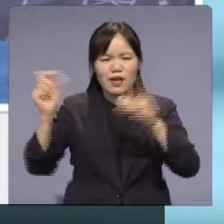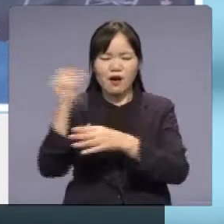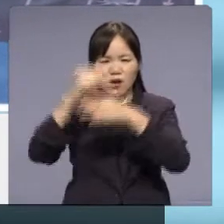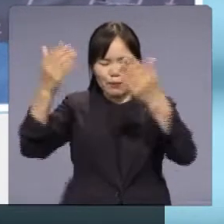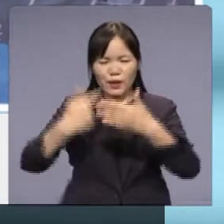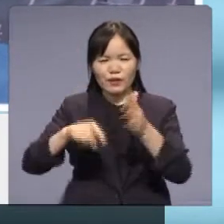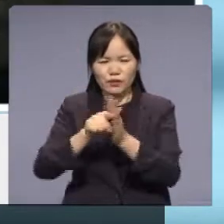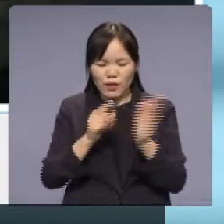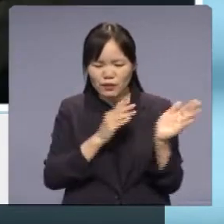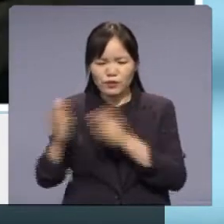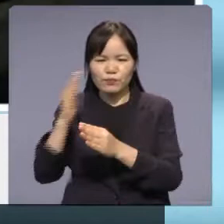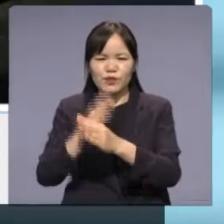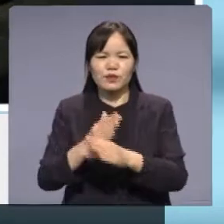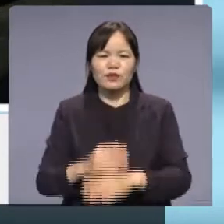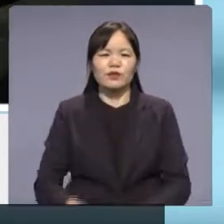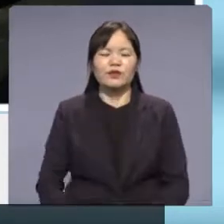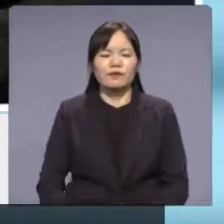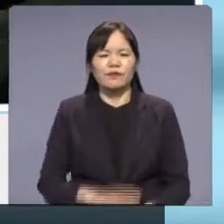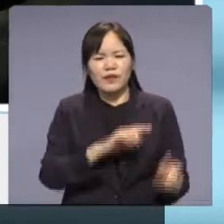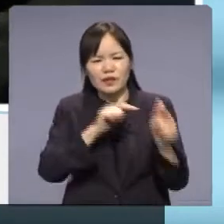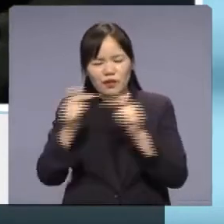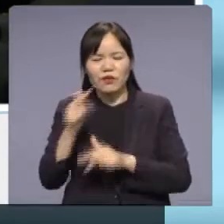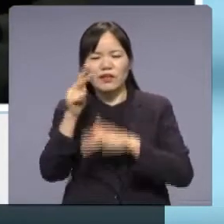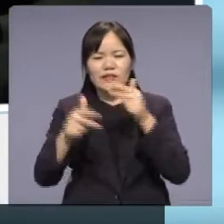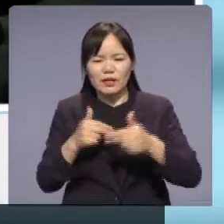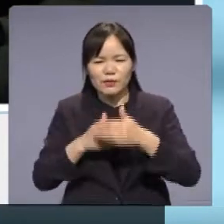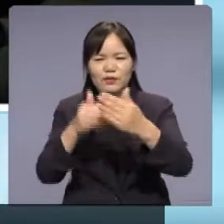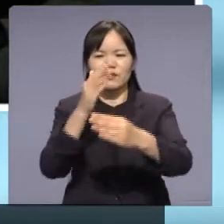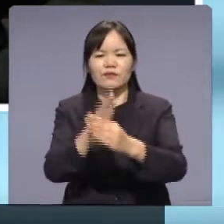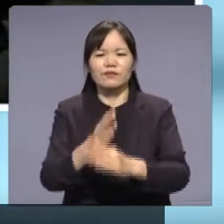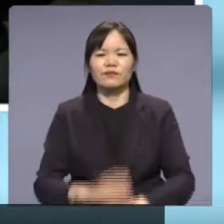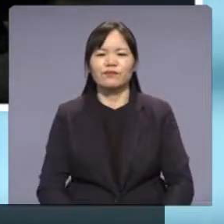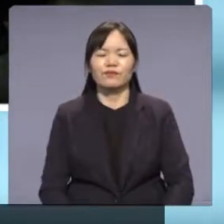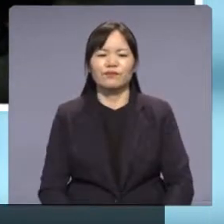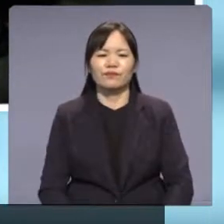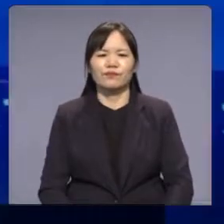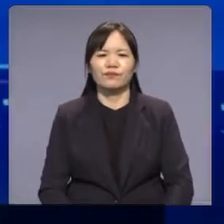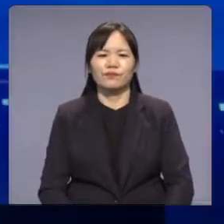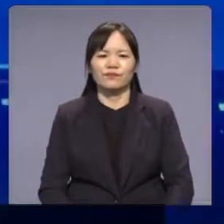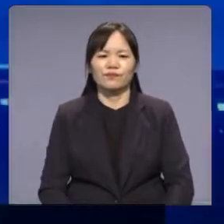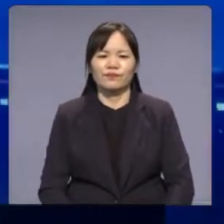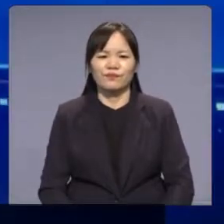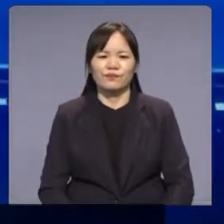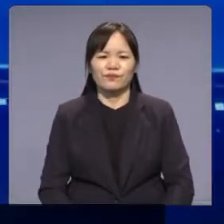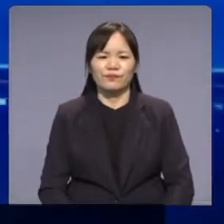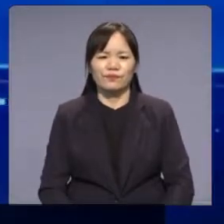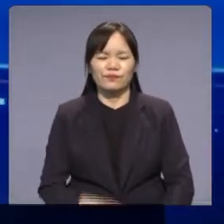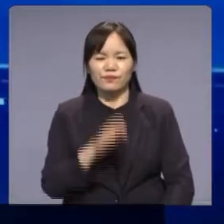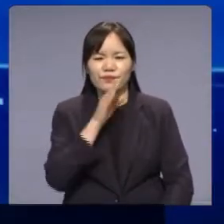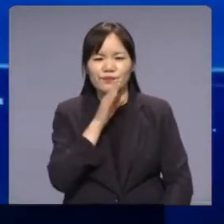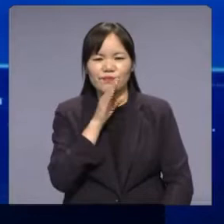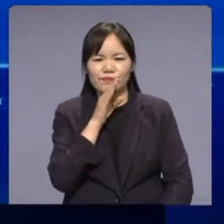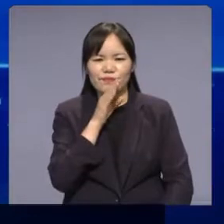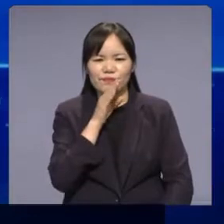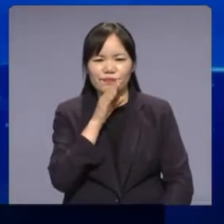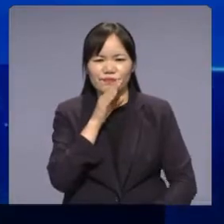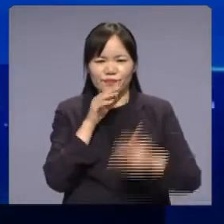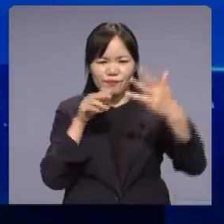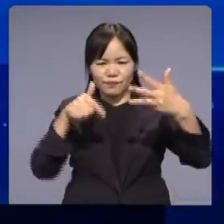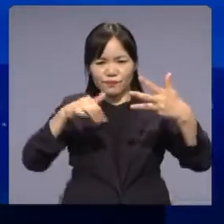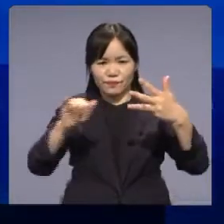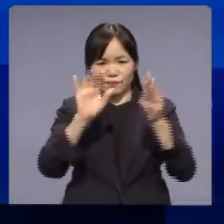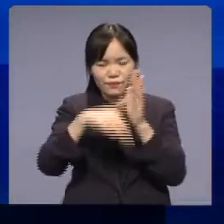있습니다. 이렇게 브랜드 갈취와 다양한 부분의 사업을 좀 진행하고 있습니다. 네, 알겠습니다. 사실은 민선 8기에